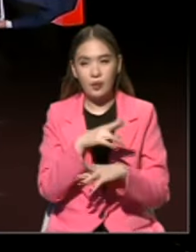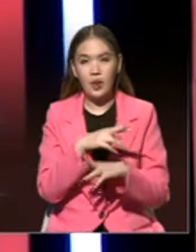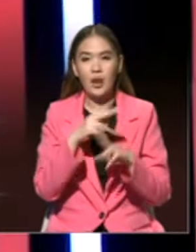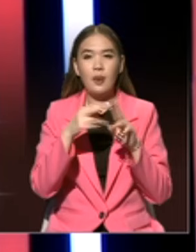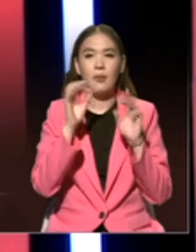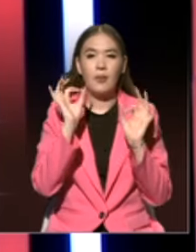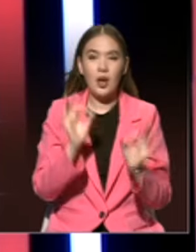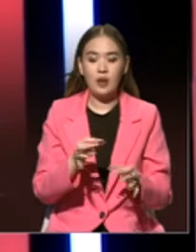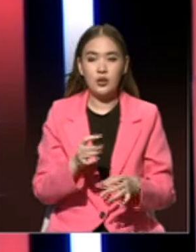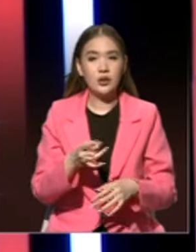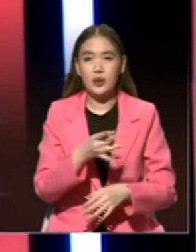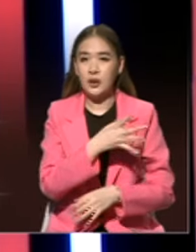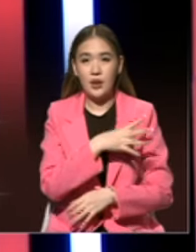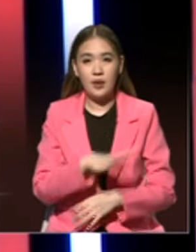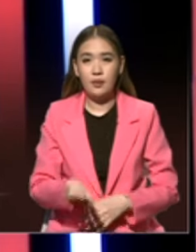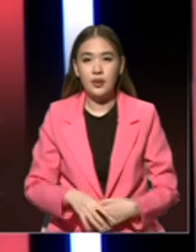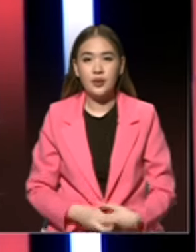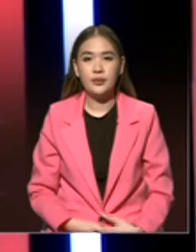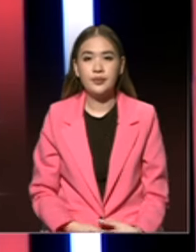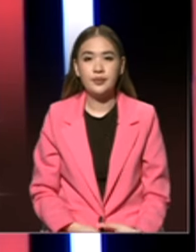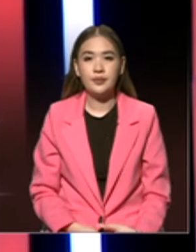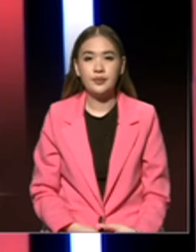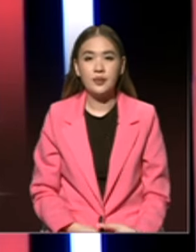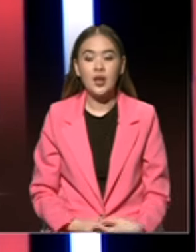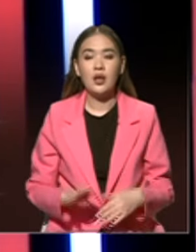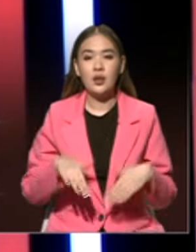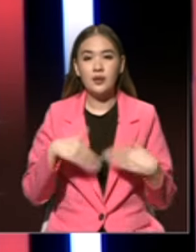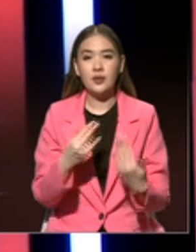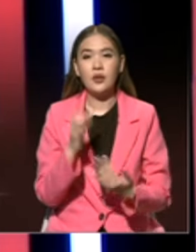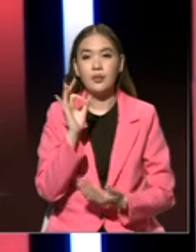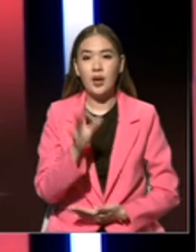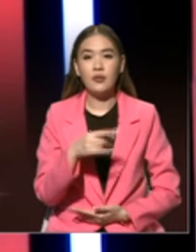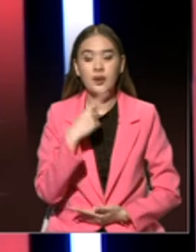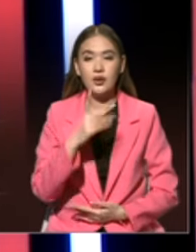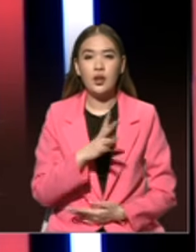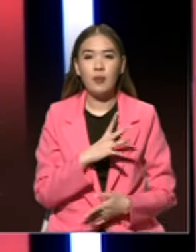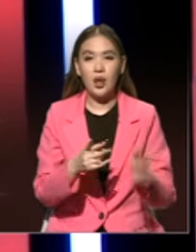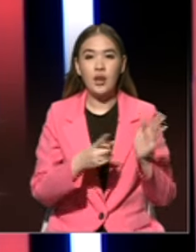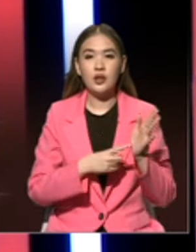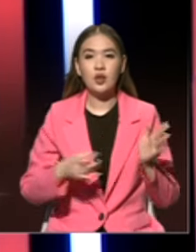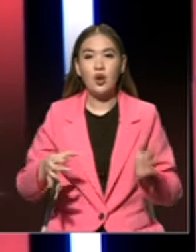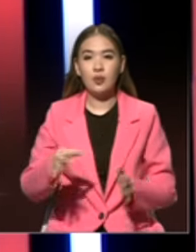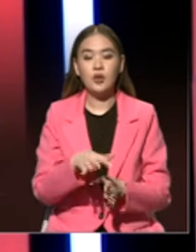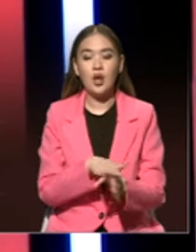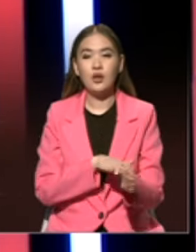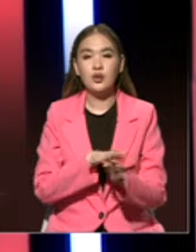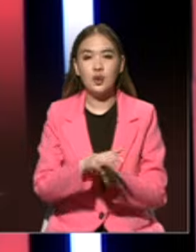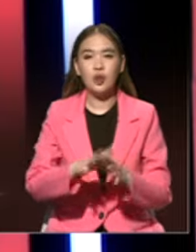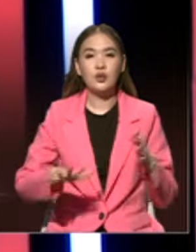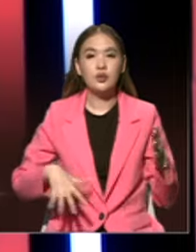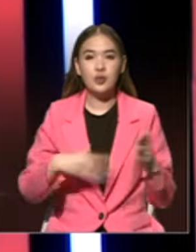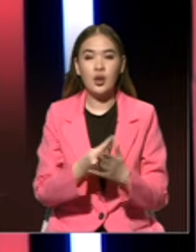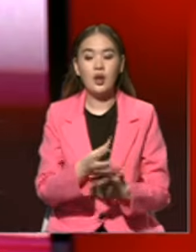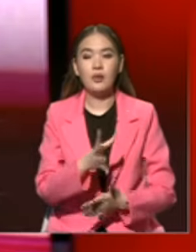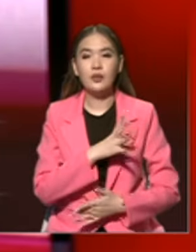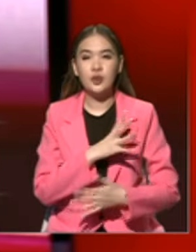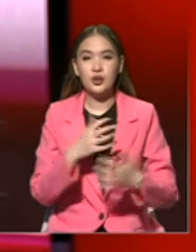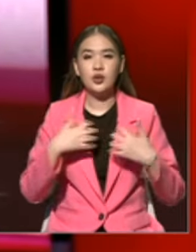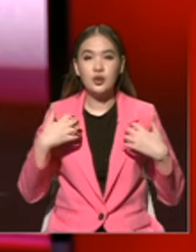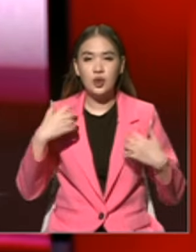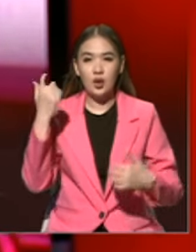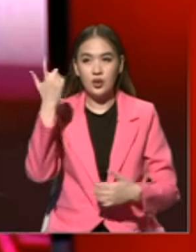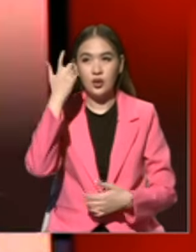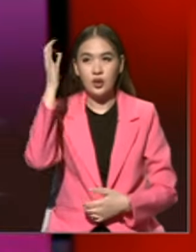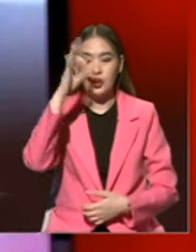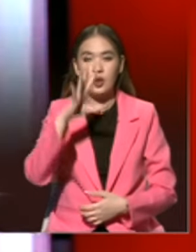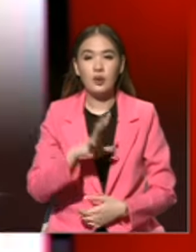деген сияқты ондай мәселелер жоқ па? Дұрыс айтасыз, қазіргі таңда Қарағанды облысында толық өтелді мал шығыны.